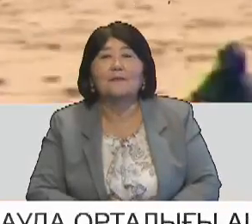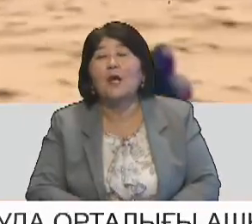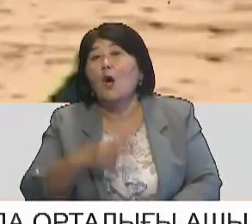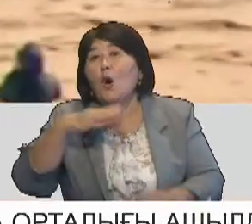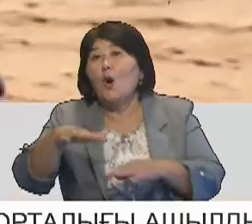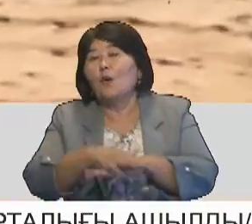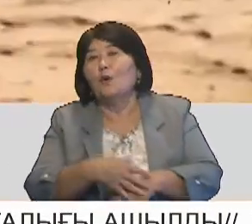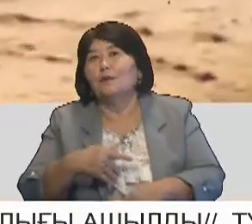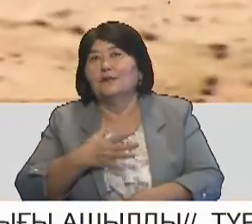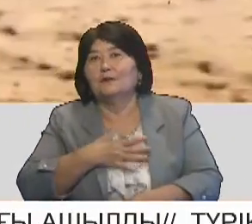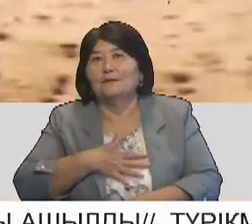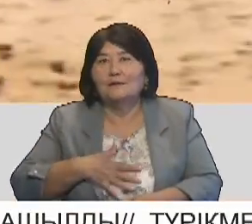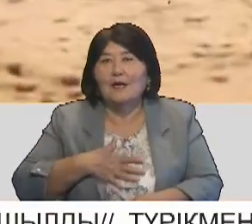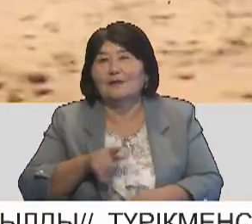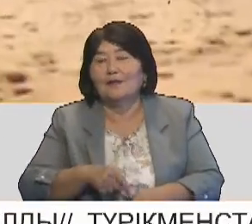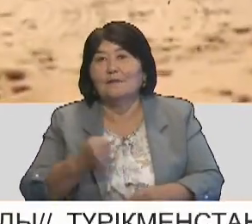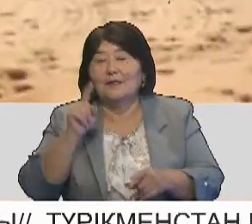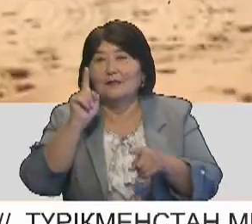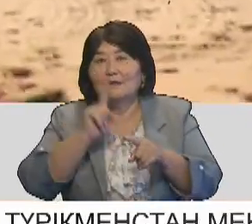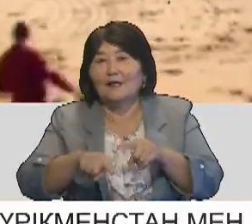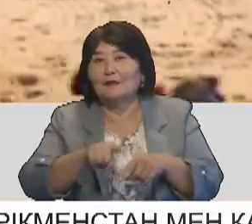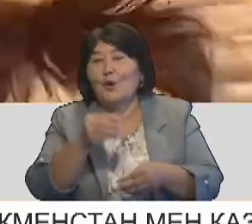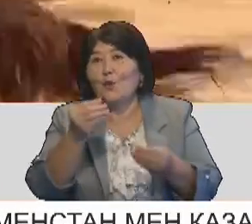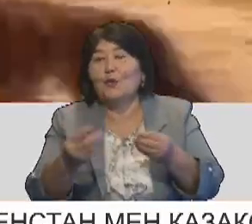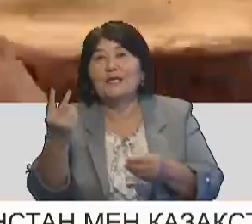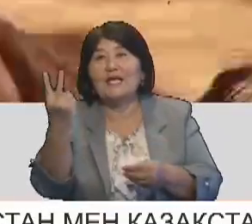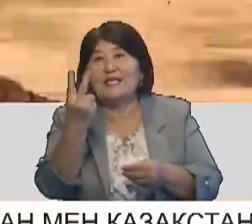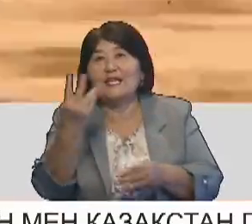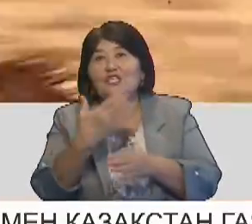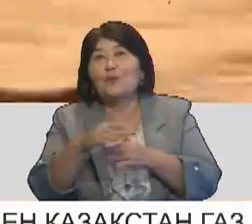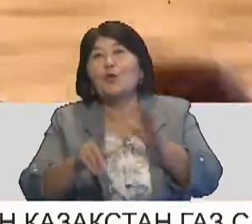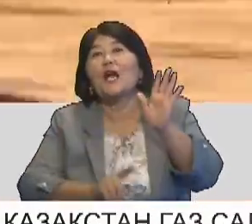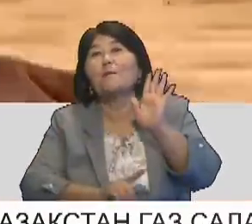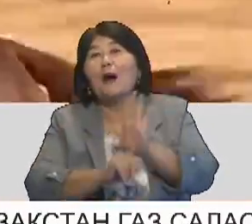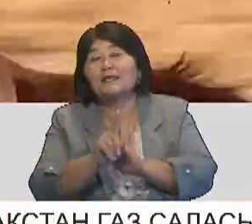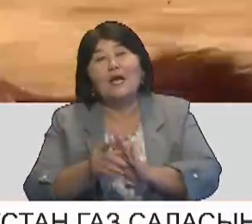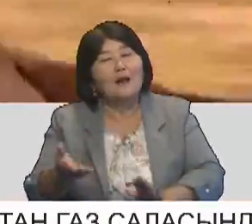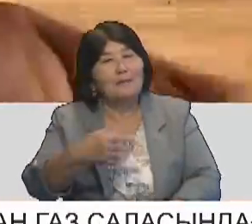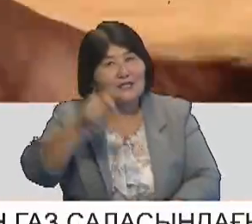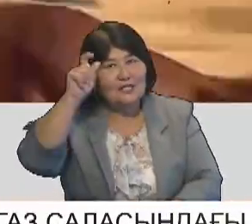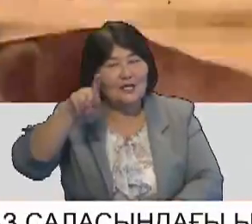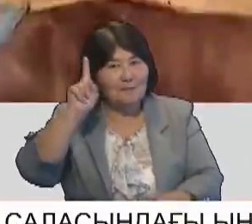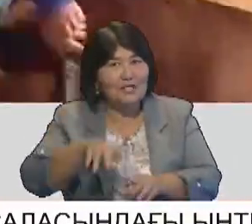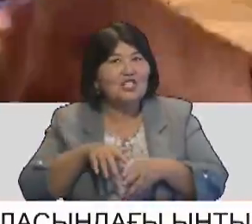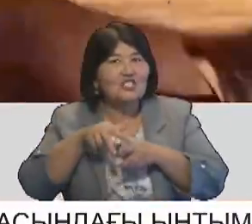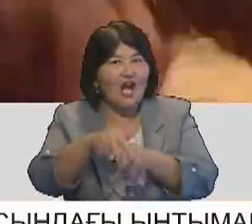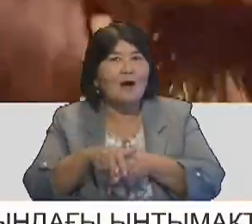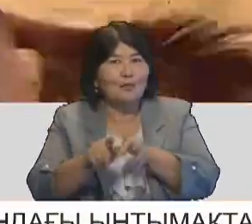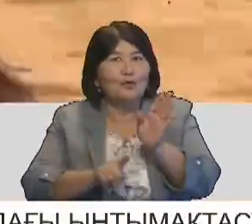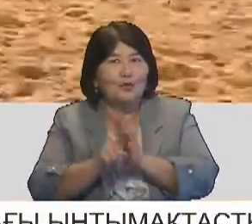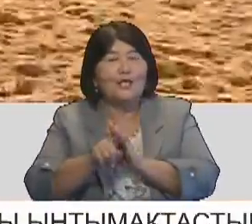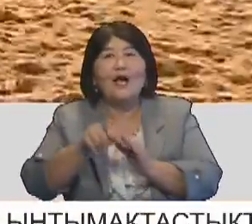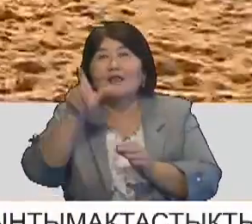Көпшілік демін ішке тартқан сәт, көзді ашып жұмғанша ойынның екінші бөлігі басталды. Біздің жігіттер бірден шабуылға шығып,